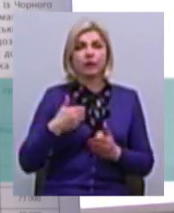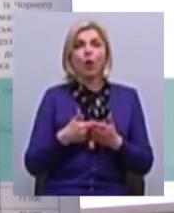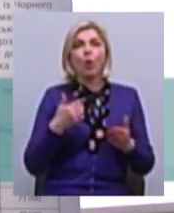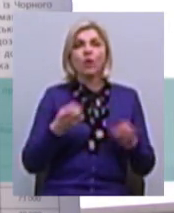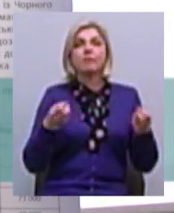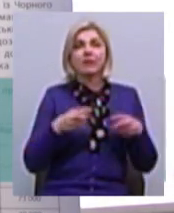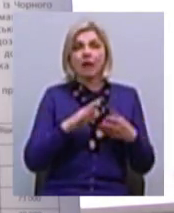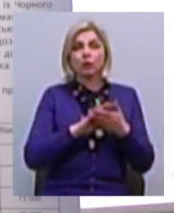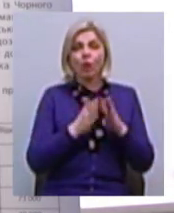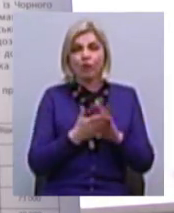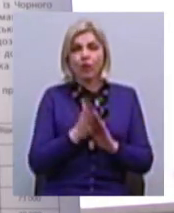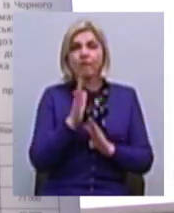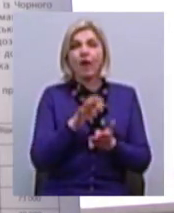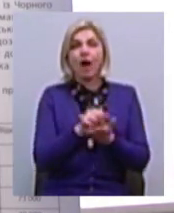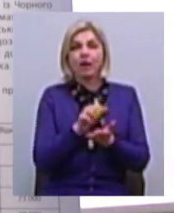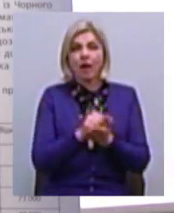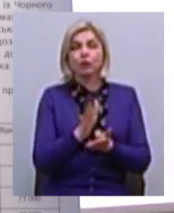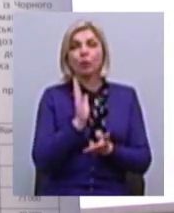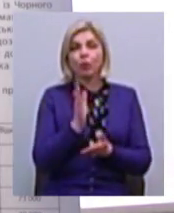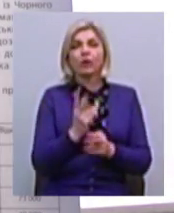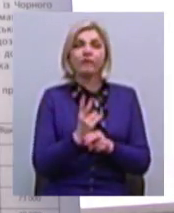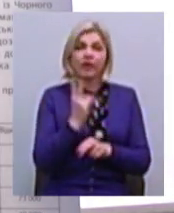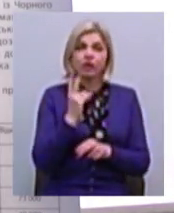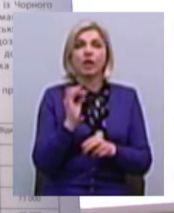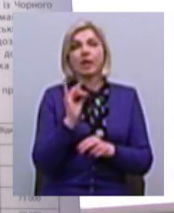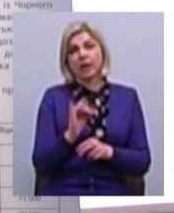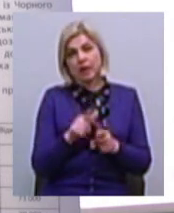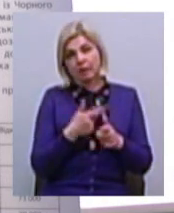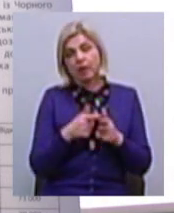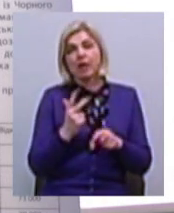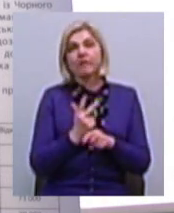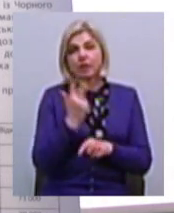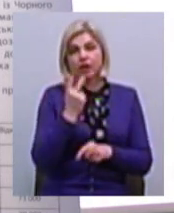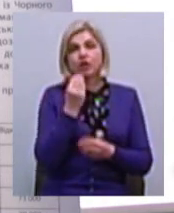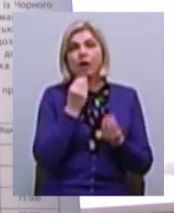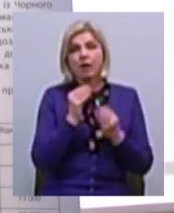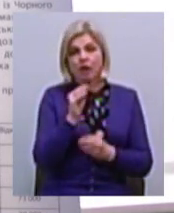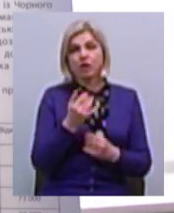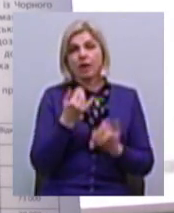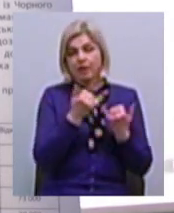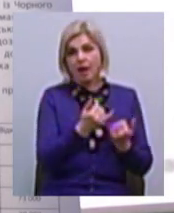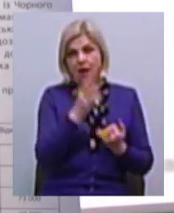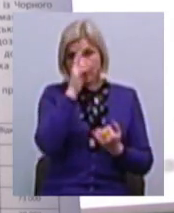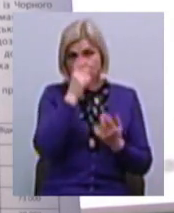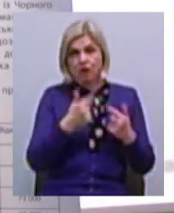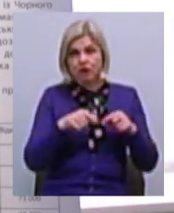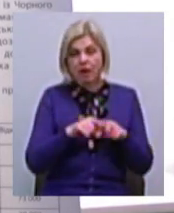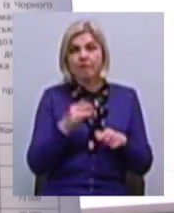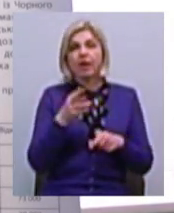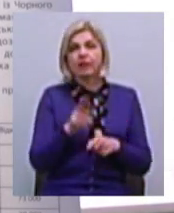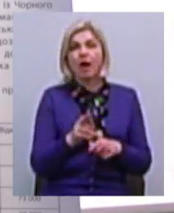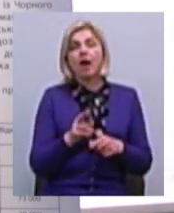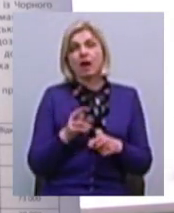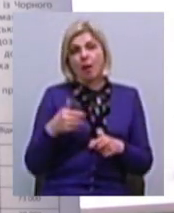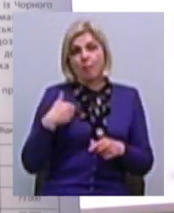з орендою, буде вдвічі або й втричі краще для держав. Для платників податків